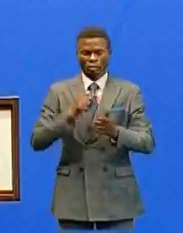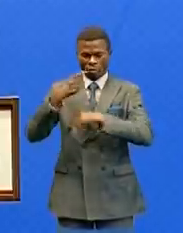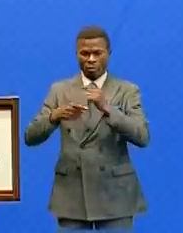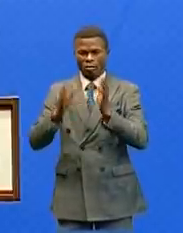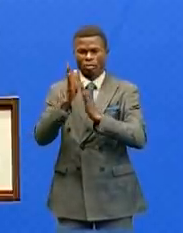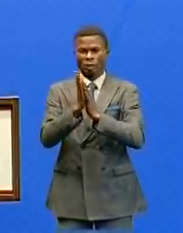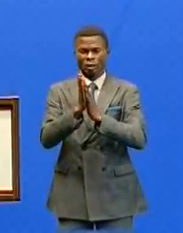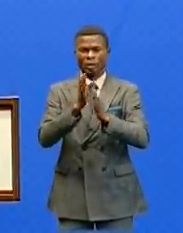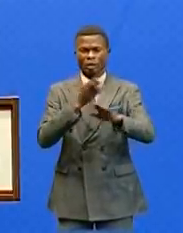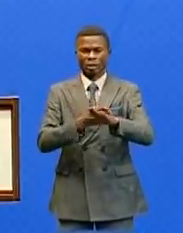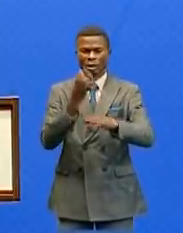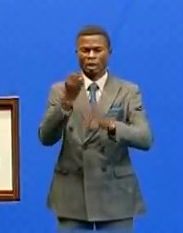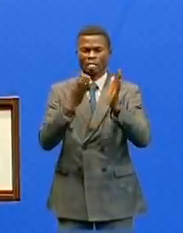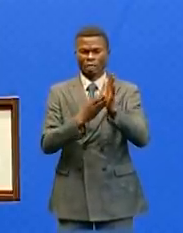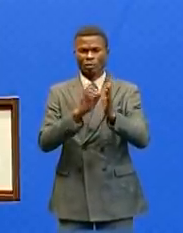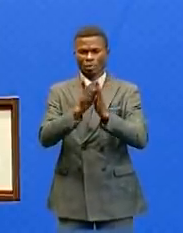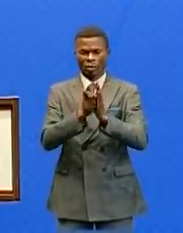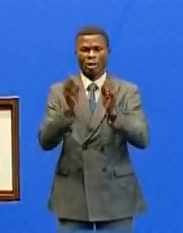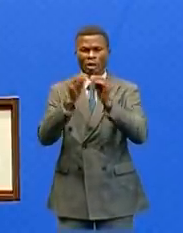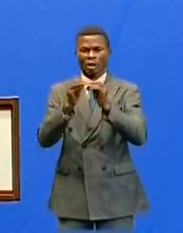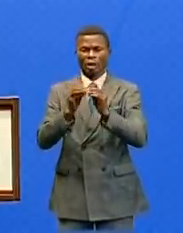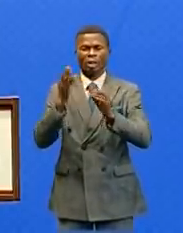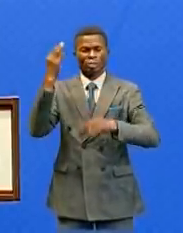à 10h49, la réunion du